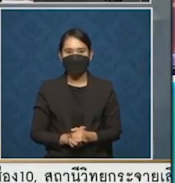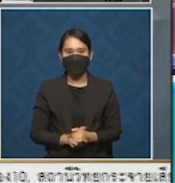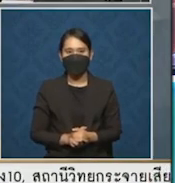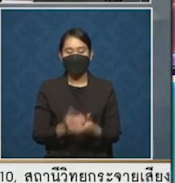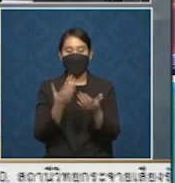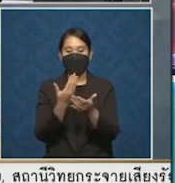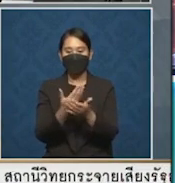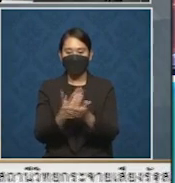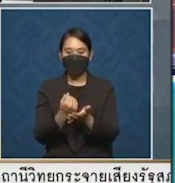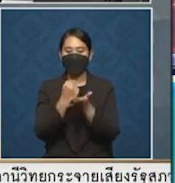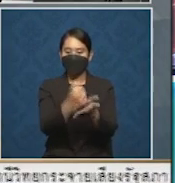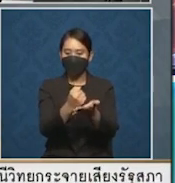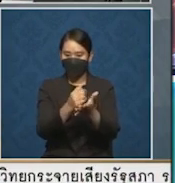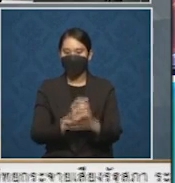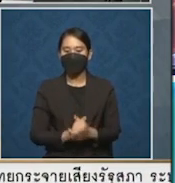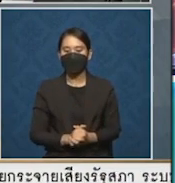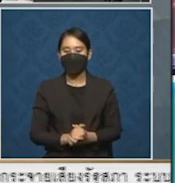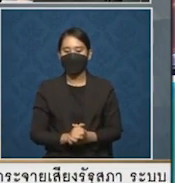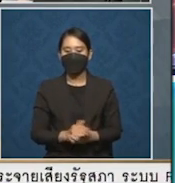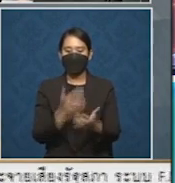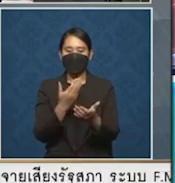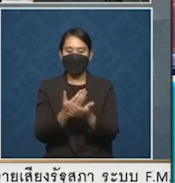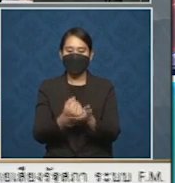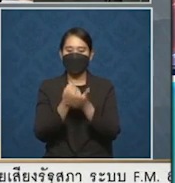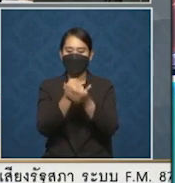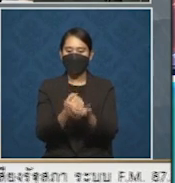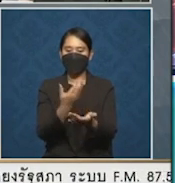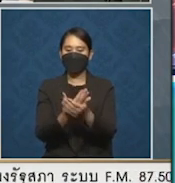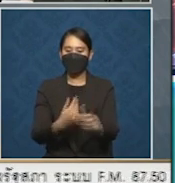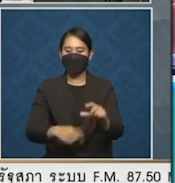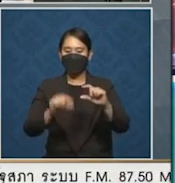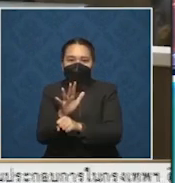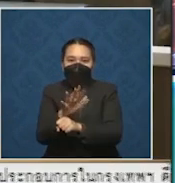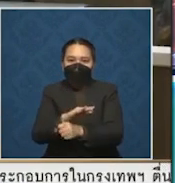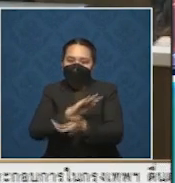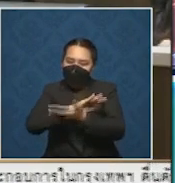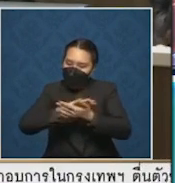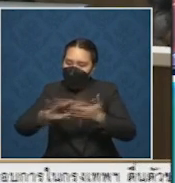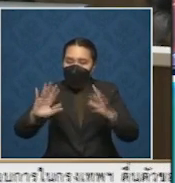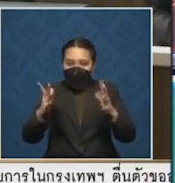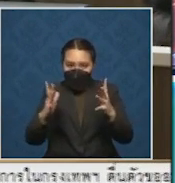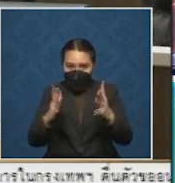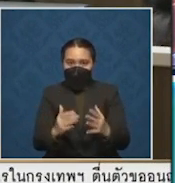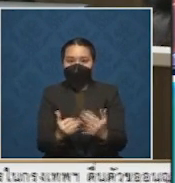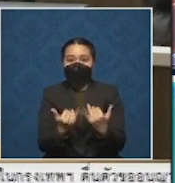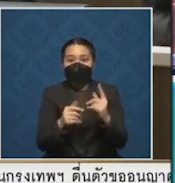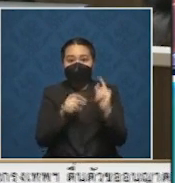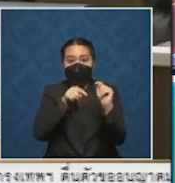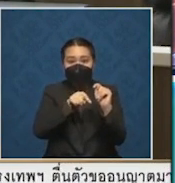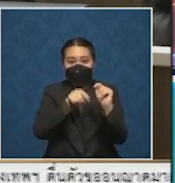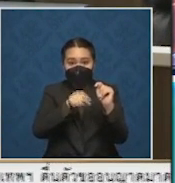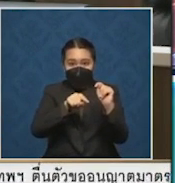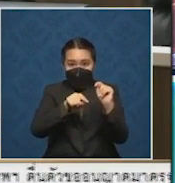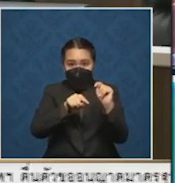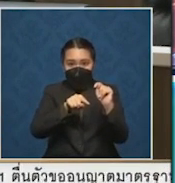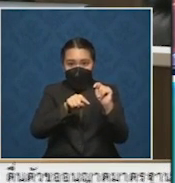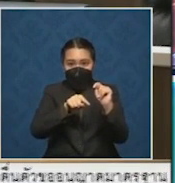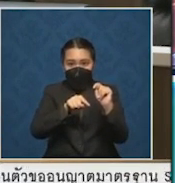คือคุณไปกำลังไปทำหน้าที่แทนพี่น้องประชาชนแล้วไปแล้วเนี่ยสภามันล่ม